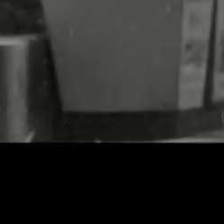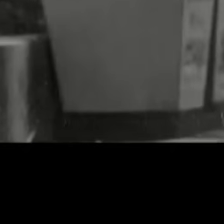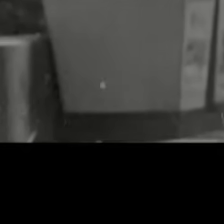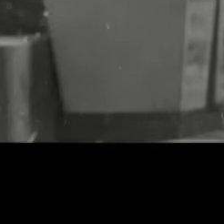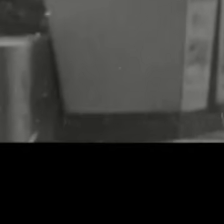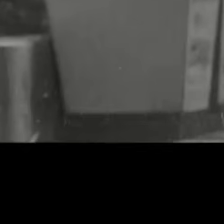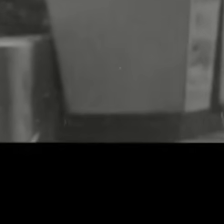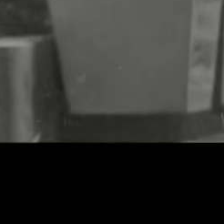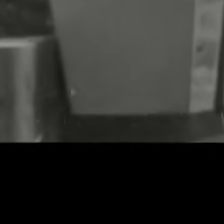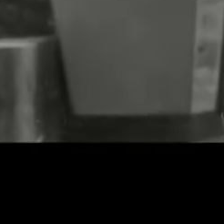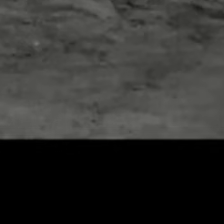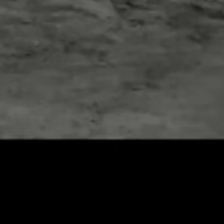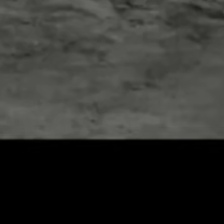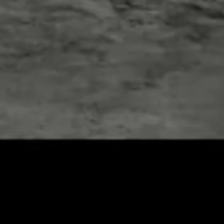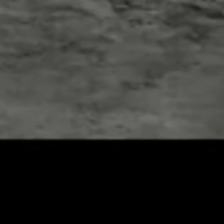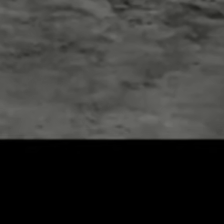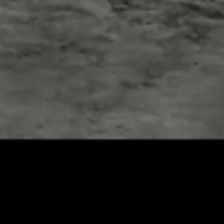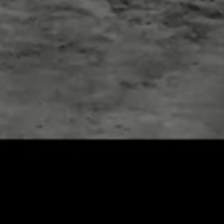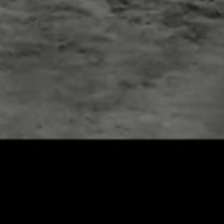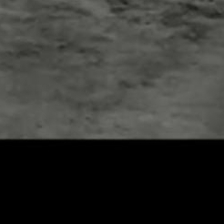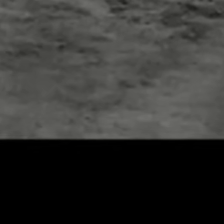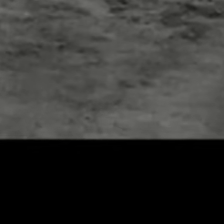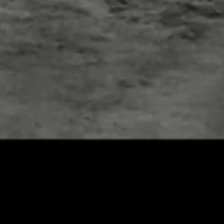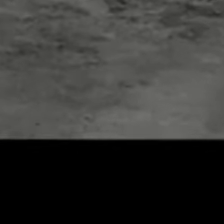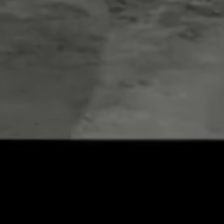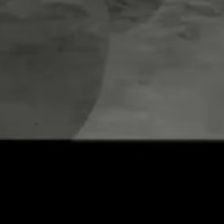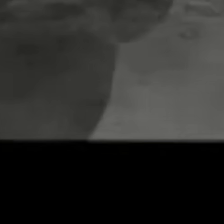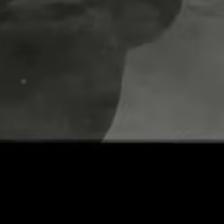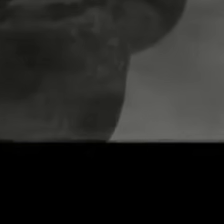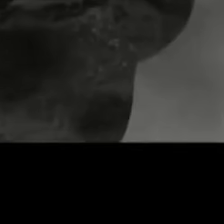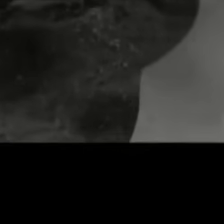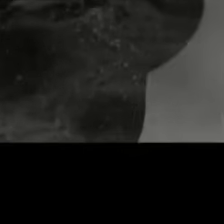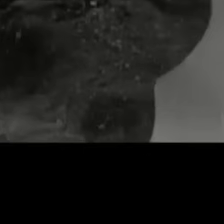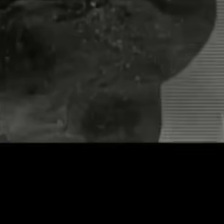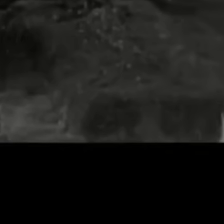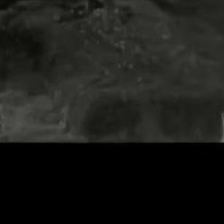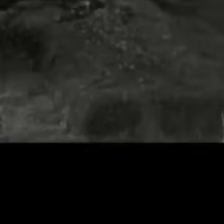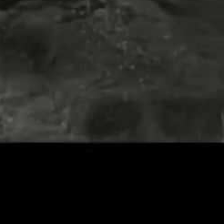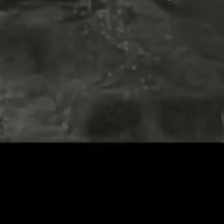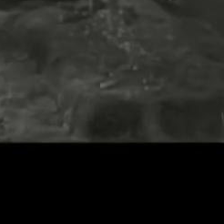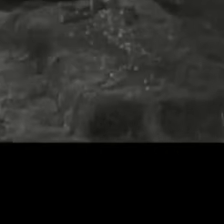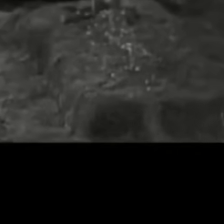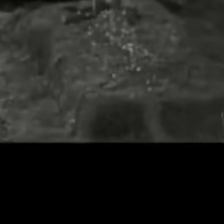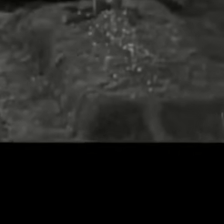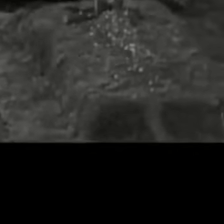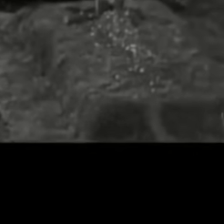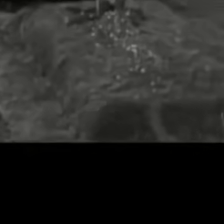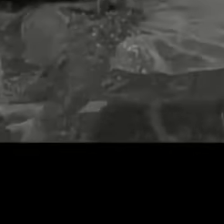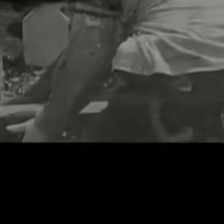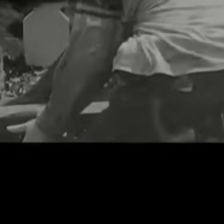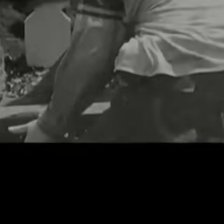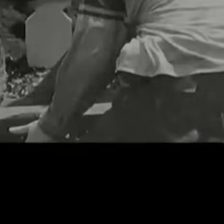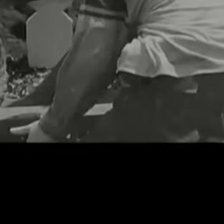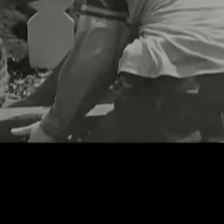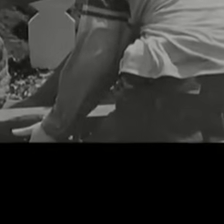Tidak satu, tidak dua. Mereka pergi bergerombol dalam gelombang bernama